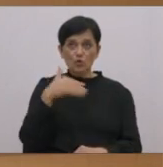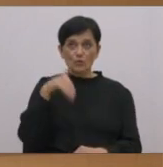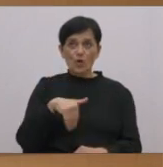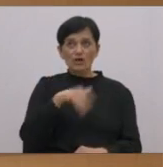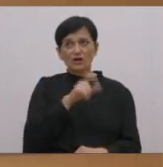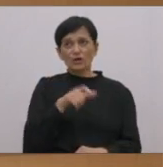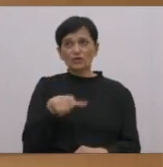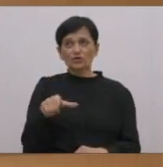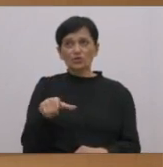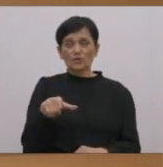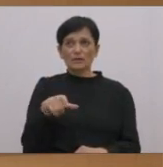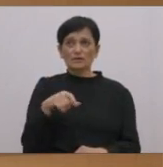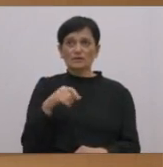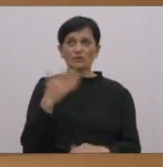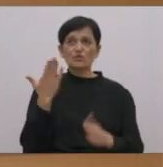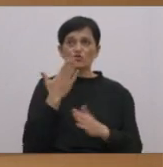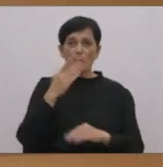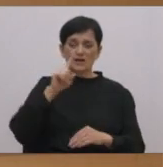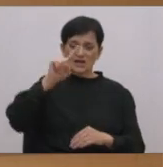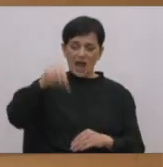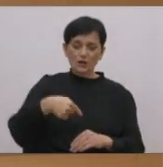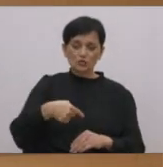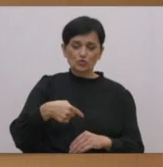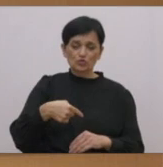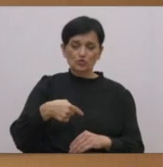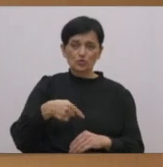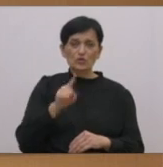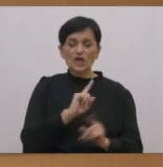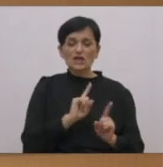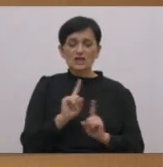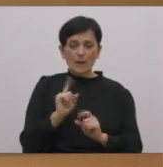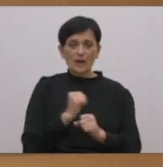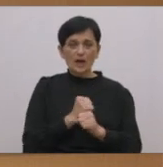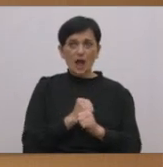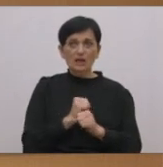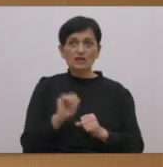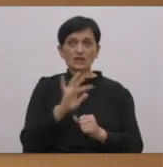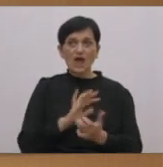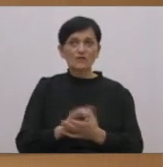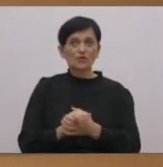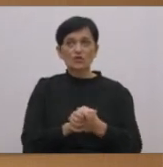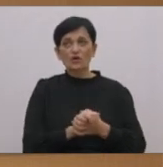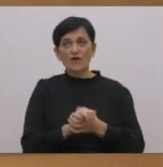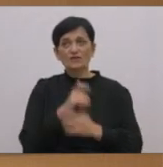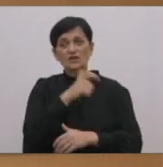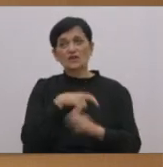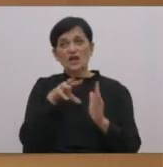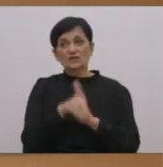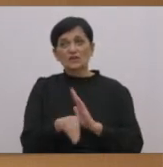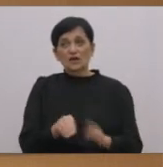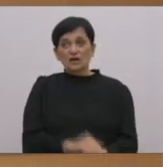კაცი და რომლებმაც გაიძულათ, რომ რაიმე მაინც გაეკეთებინათ ევროკავშირში